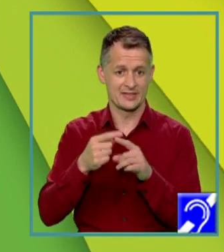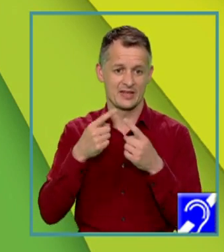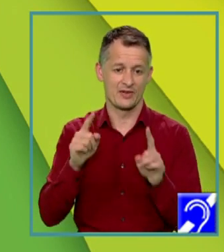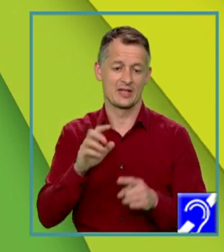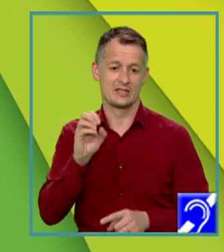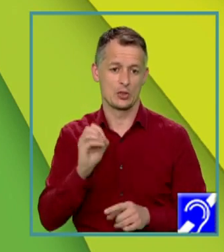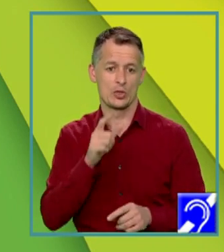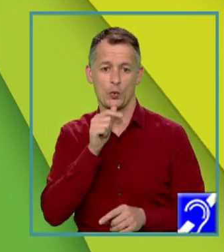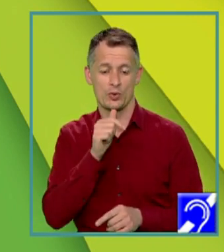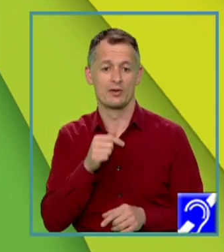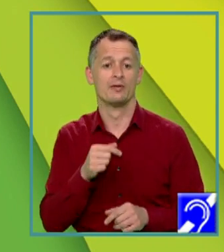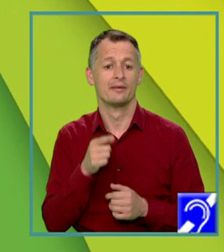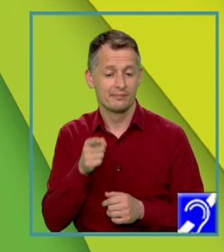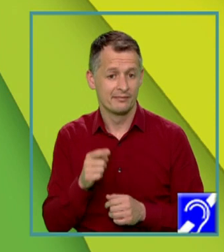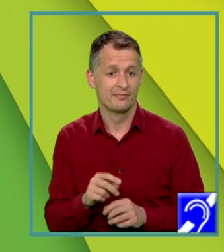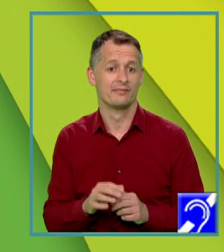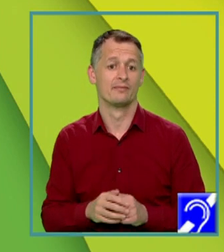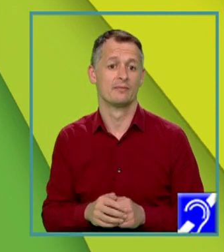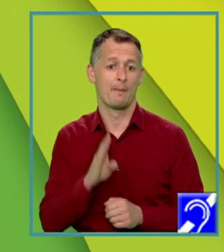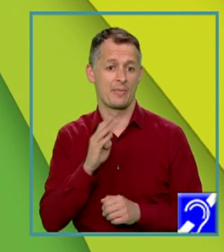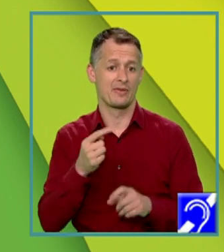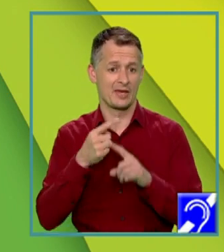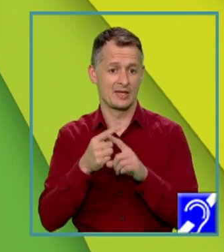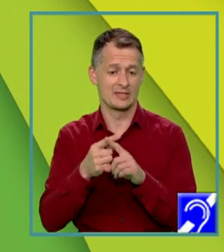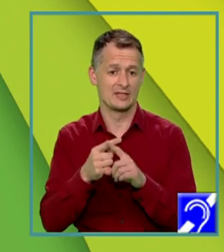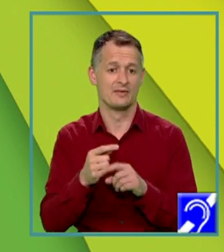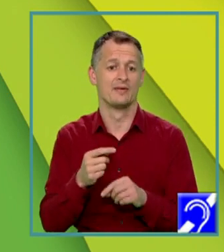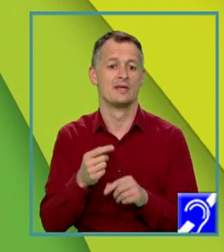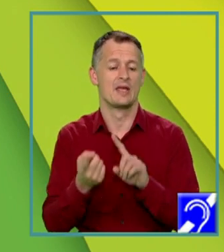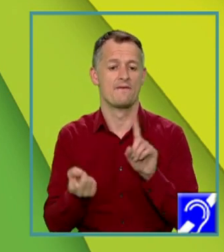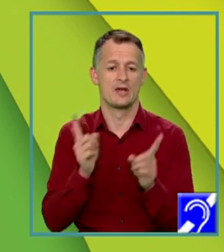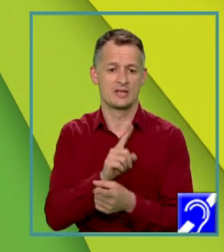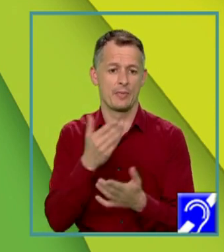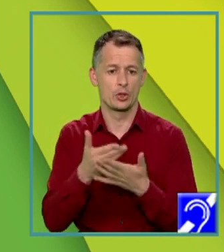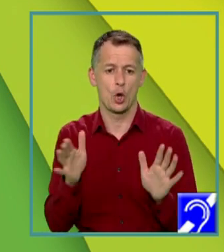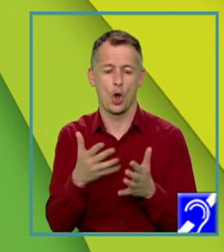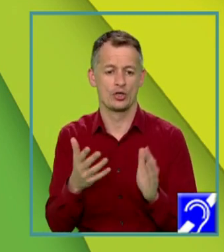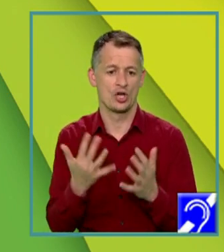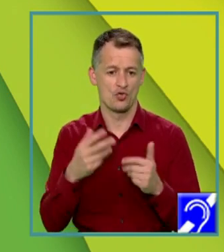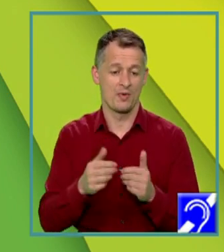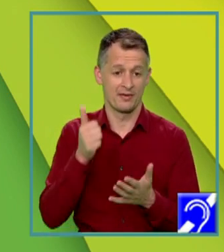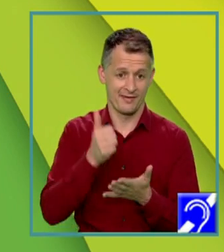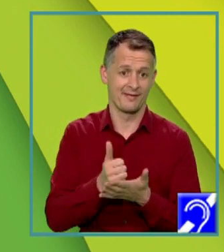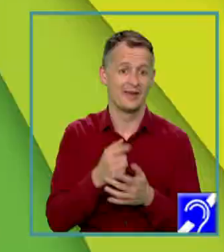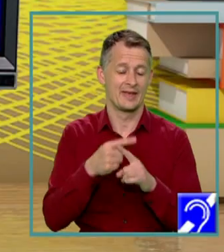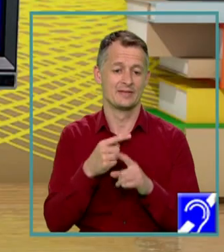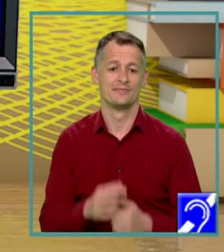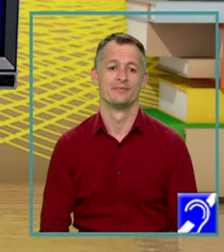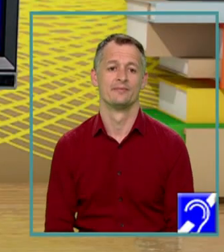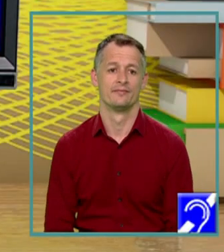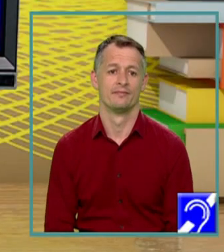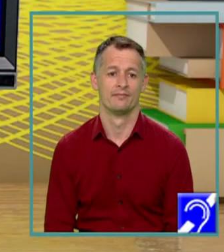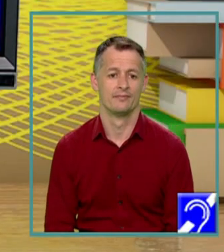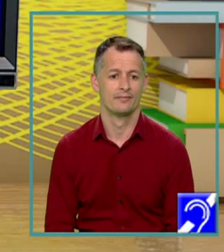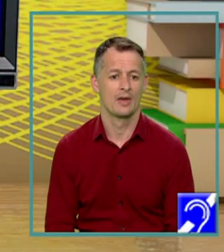de zero de unde rezultă că matricia btx este inversabilă pentru orice număr real x la